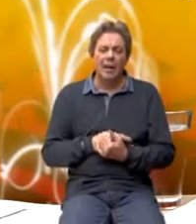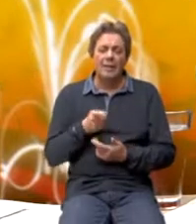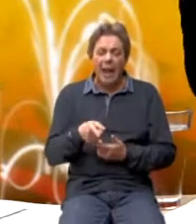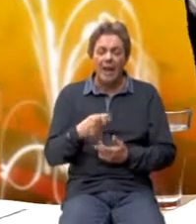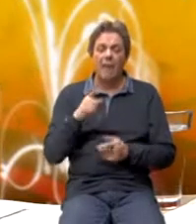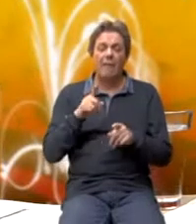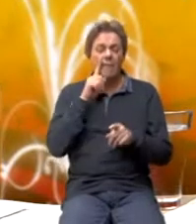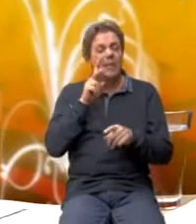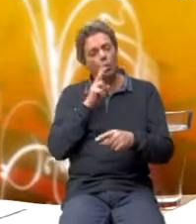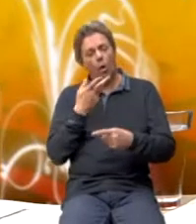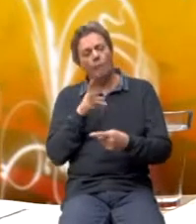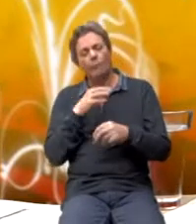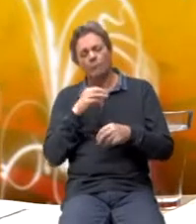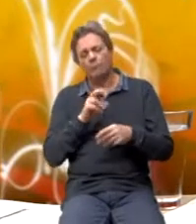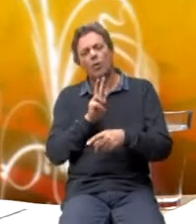pod imenom eko?